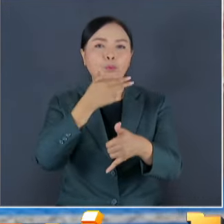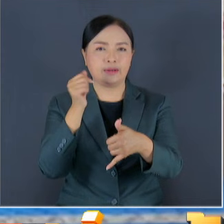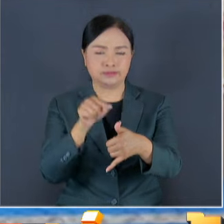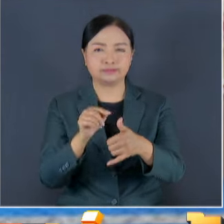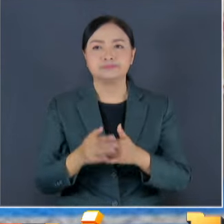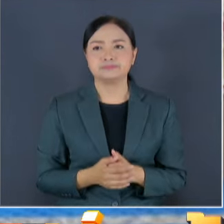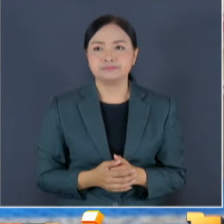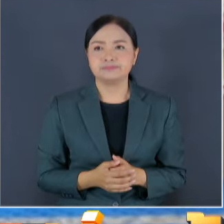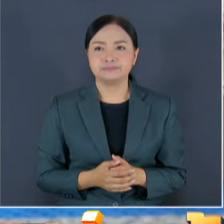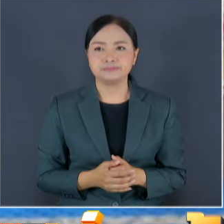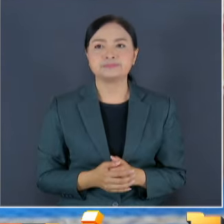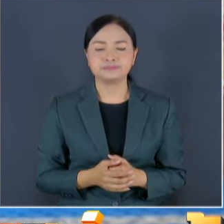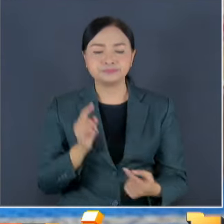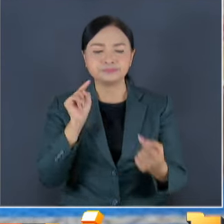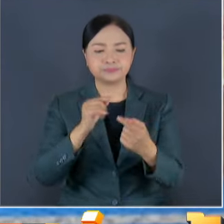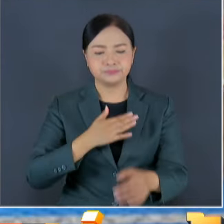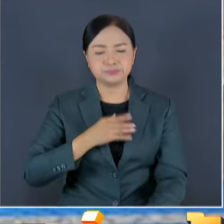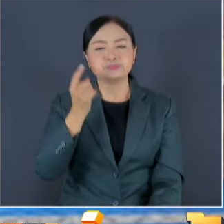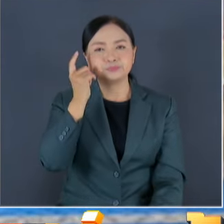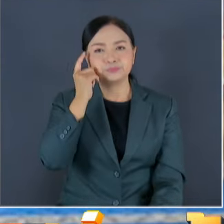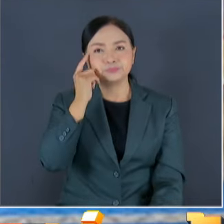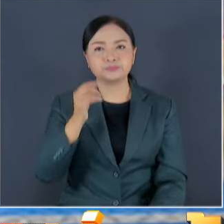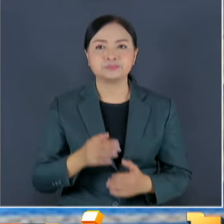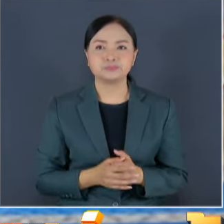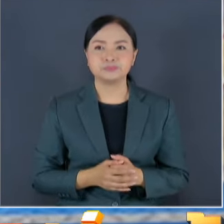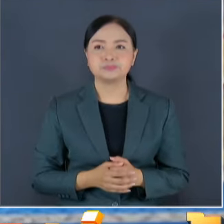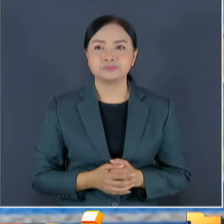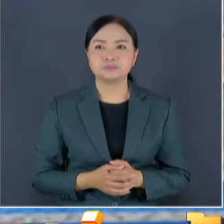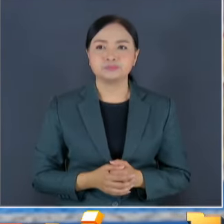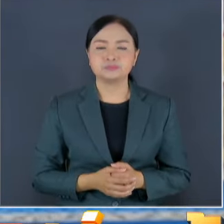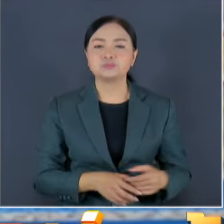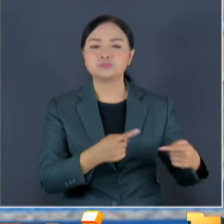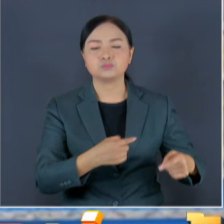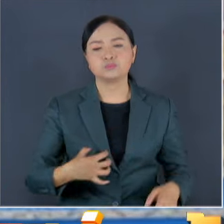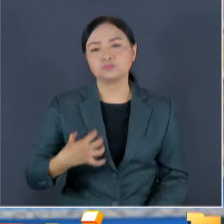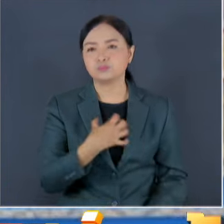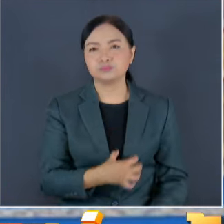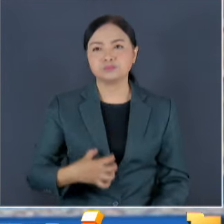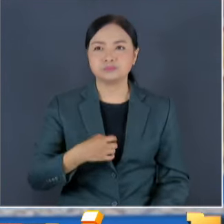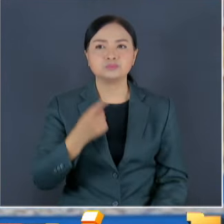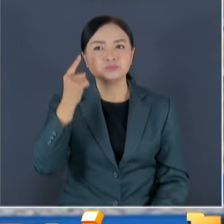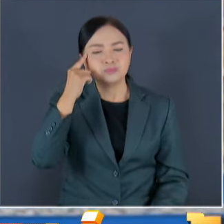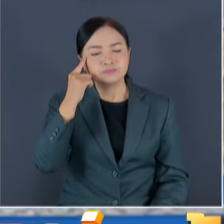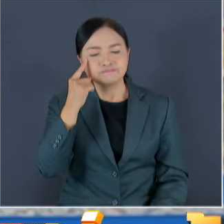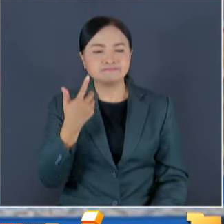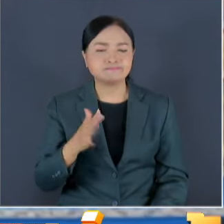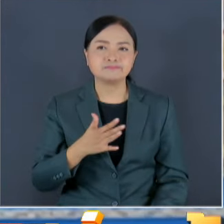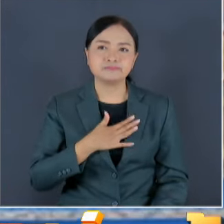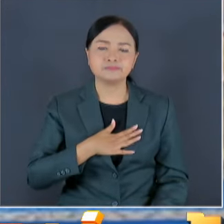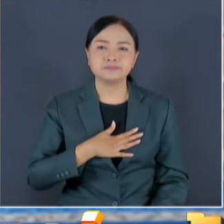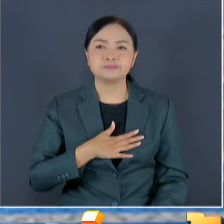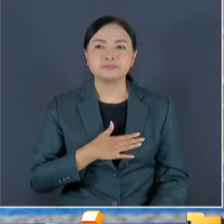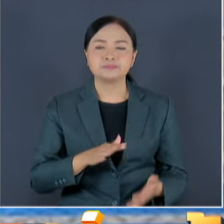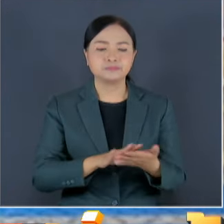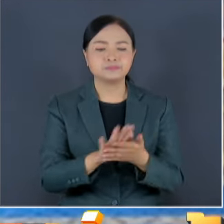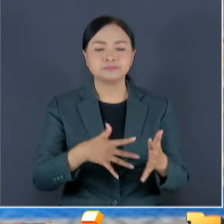าพอมาถึงจุดนึงเรารู้แล้วว่าเออคือตอนนั้นที่เราทะเลาะไปด้วยอารมณ์ด้วยใช่หนูว่าพอมารู้อย่างเงี้ยมันก็ใจเราก็คืออโหสิกรรมเ